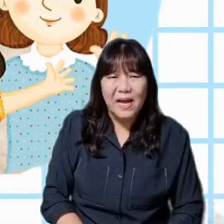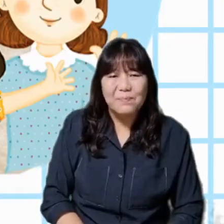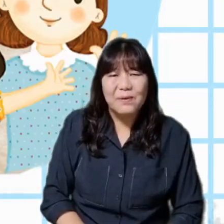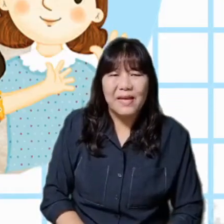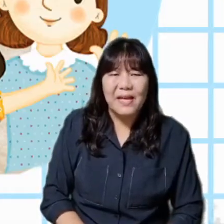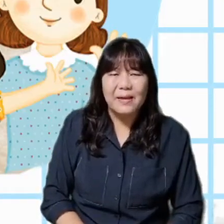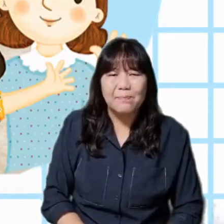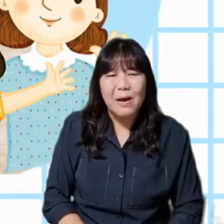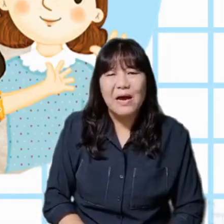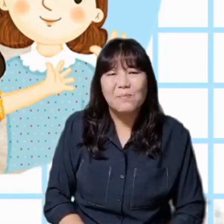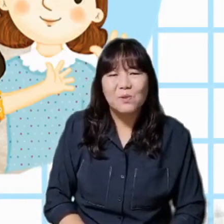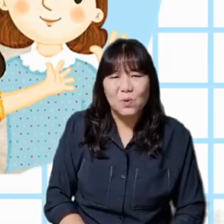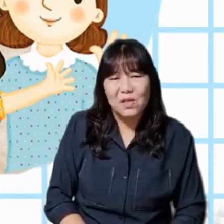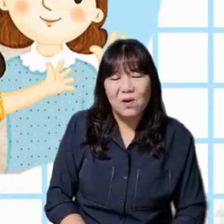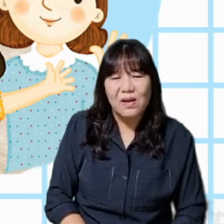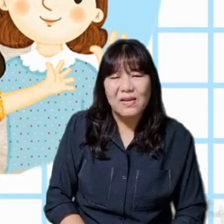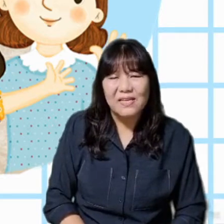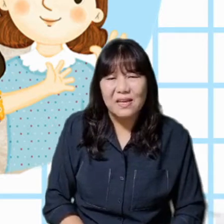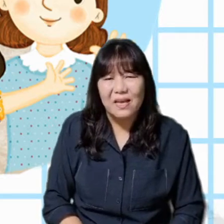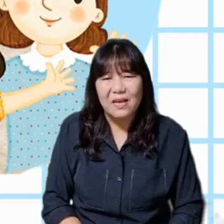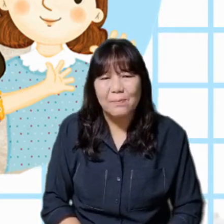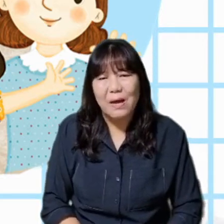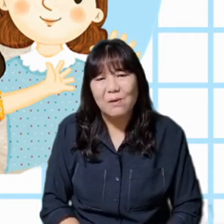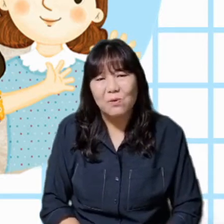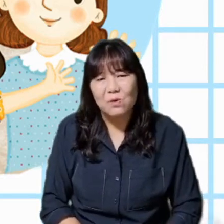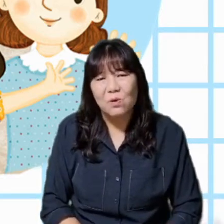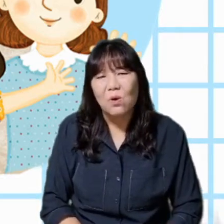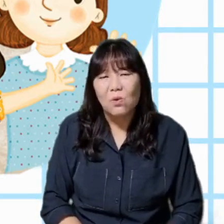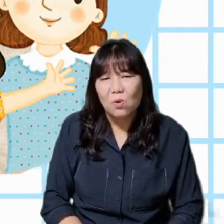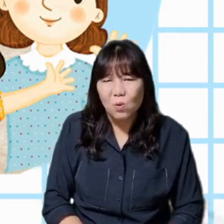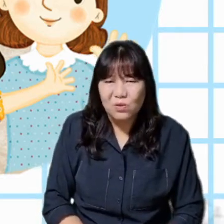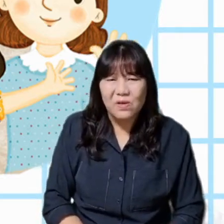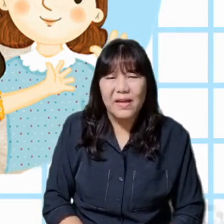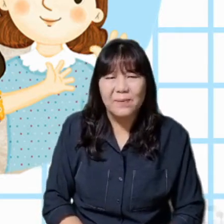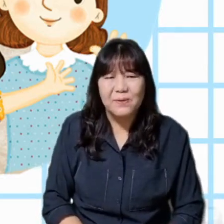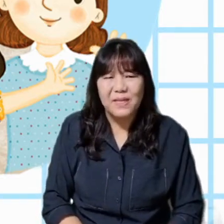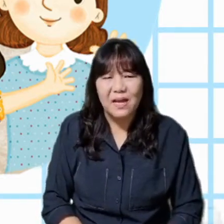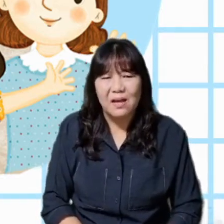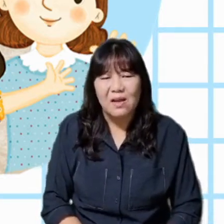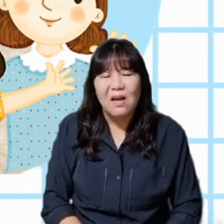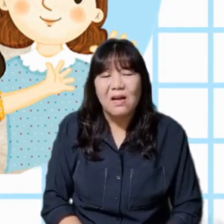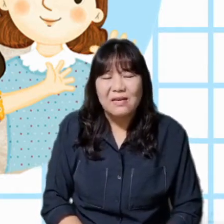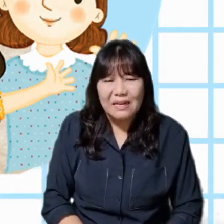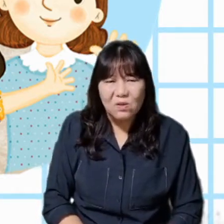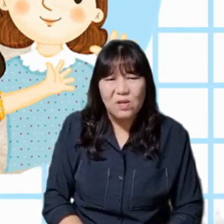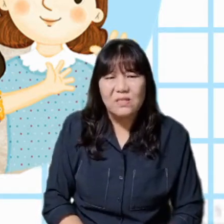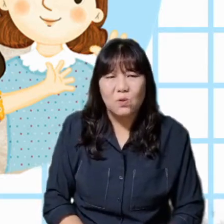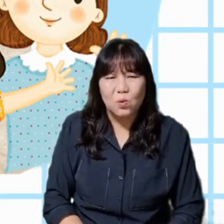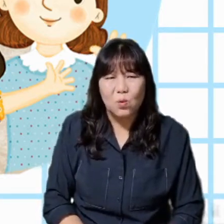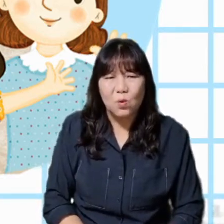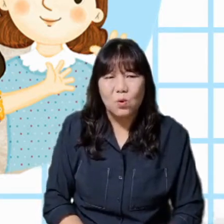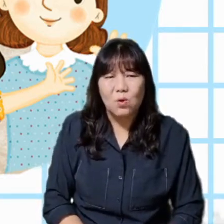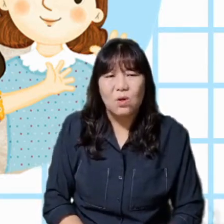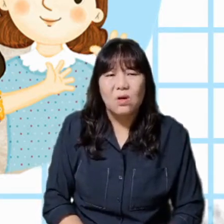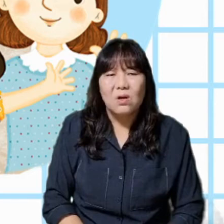공동체가 함께 마음을 돌이켜 하나님께 마음을 고정해야 합니다.